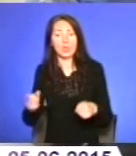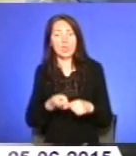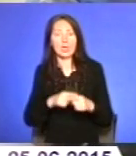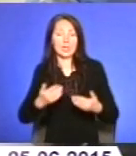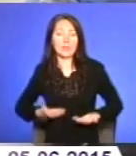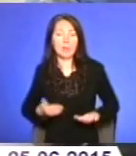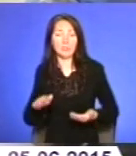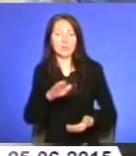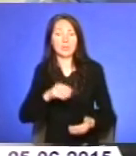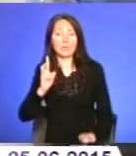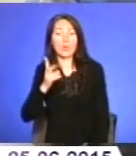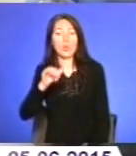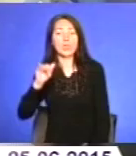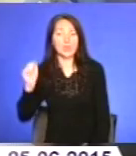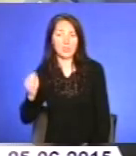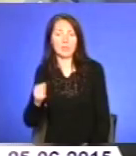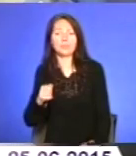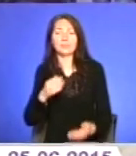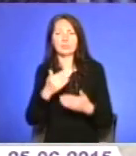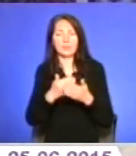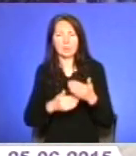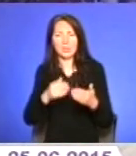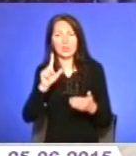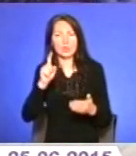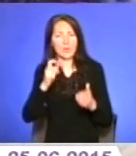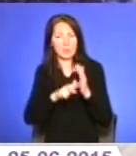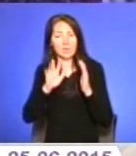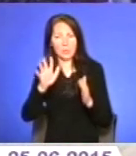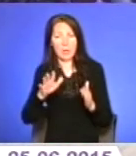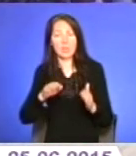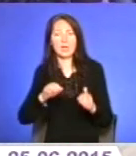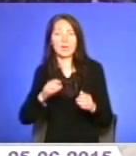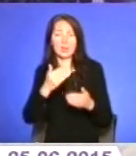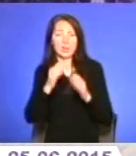Юнакам інкримінують статтю 185 Кримінального кодексу України «Крадіжка».